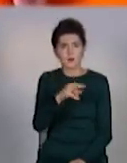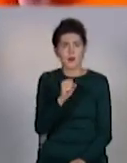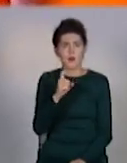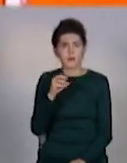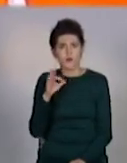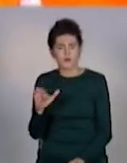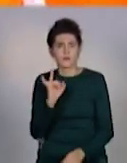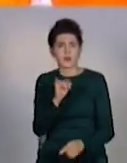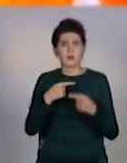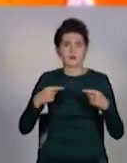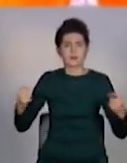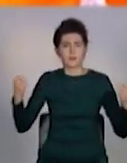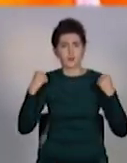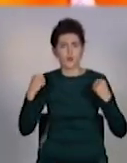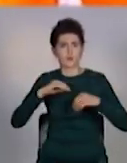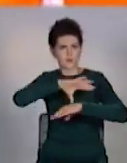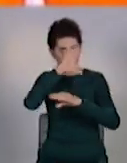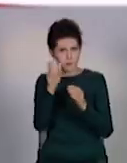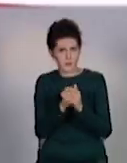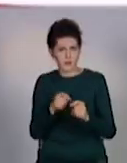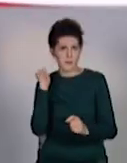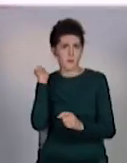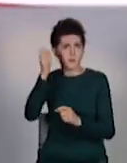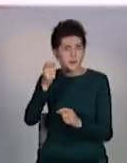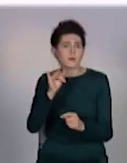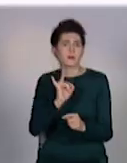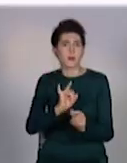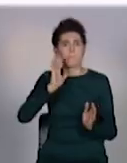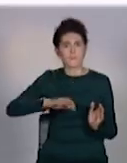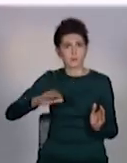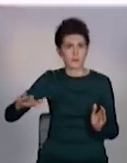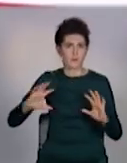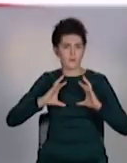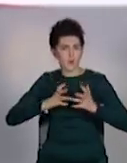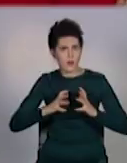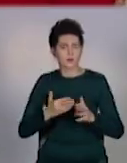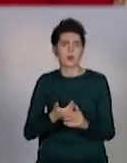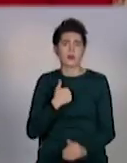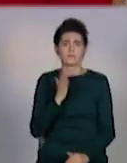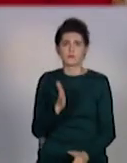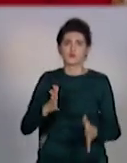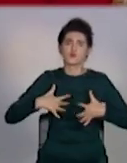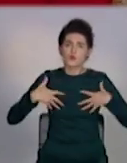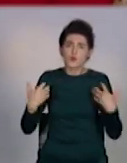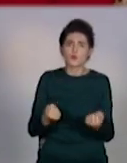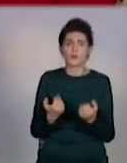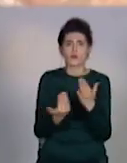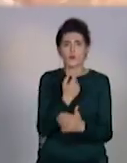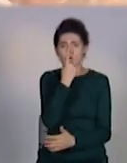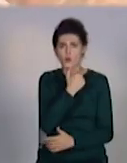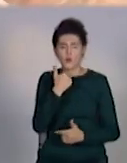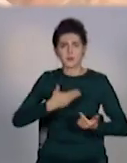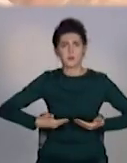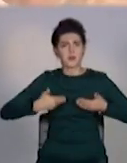для бадмінтону і баскетболу. Ми будемо спортивними, будемо здоровими. Загалом же новорічні привітання